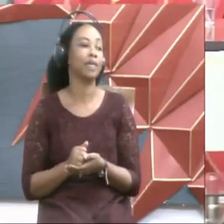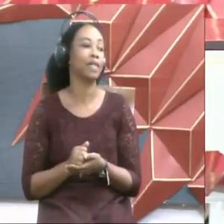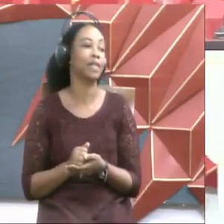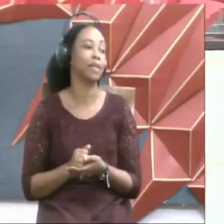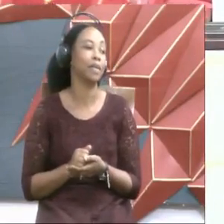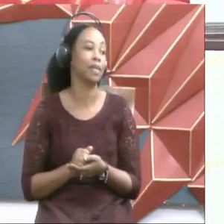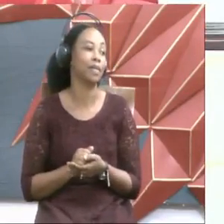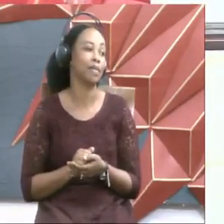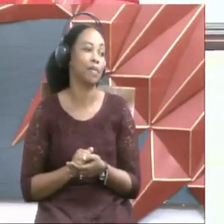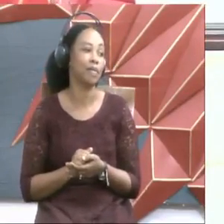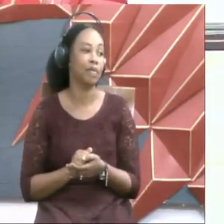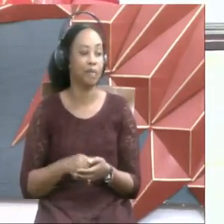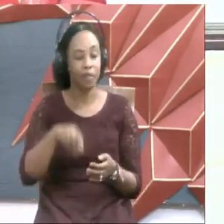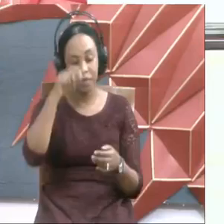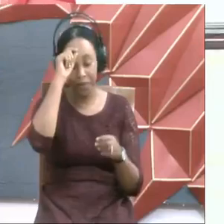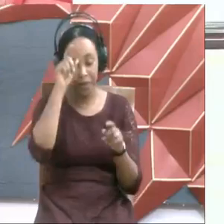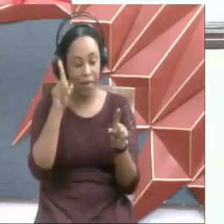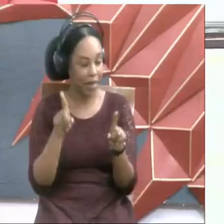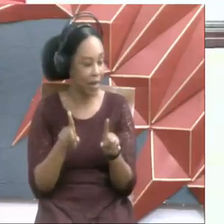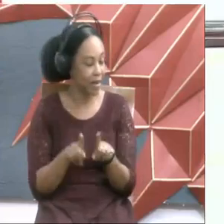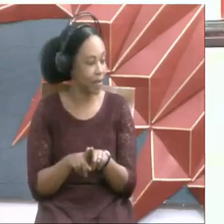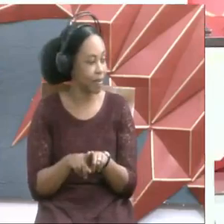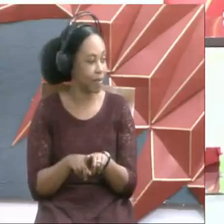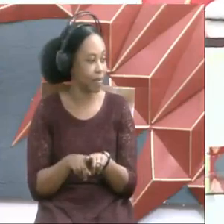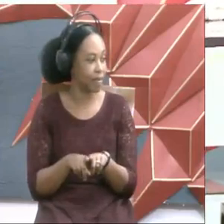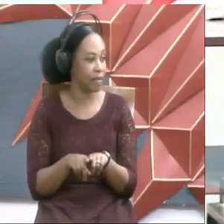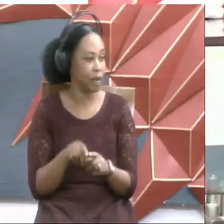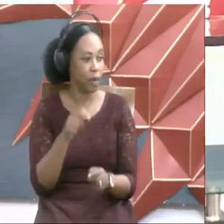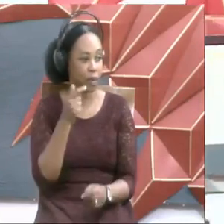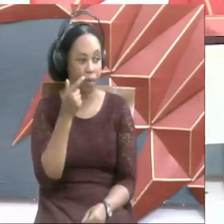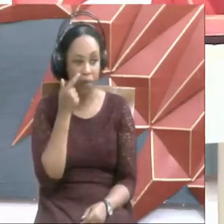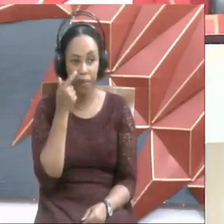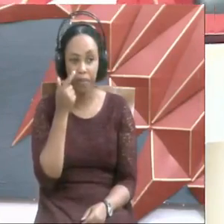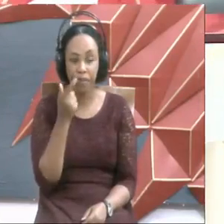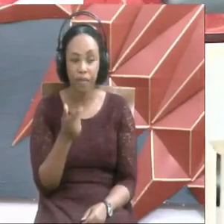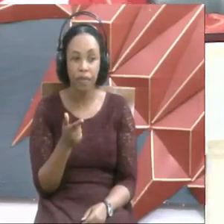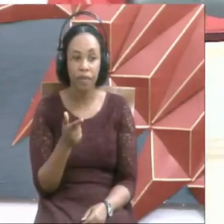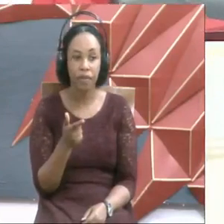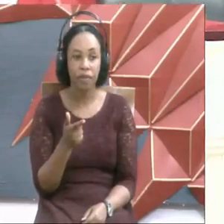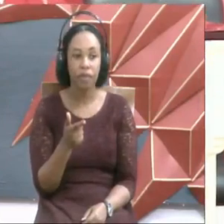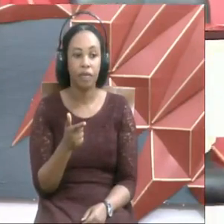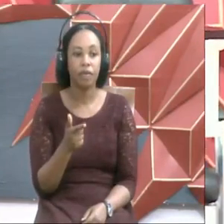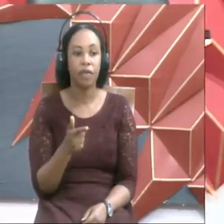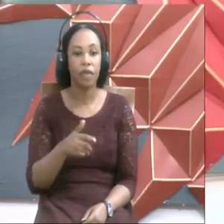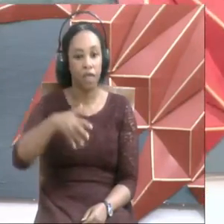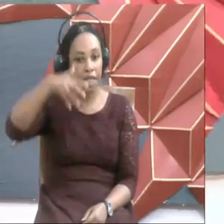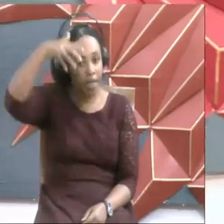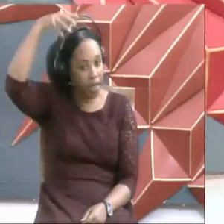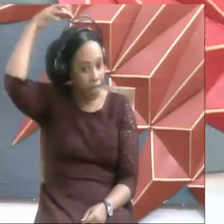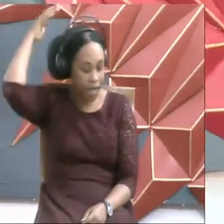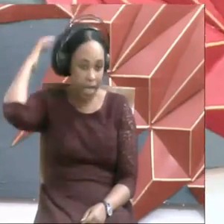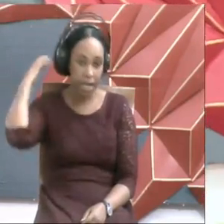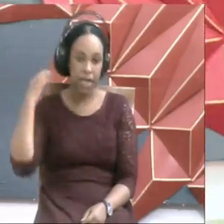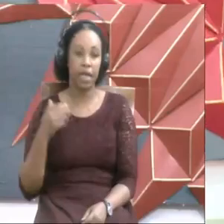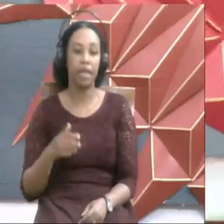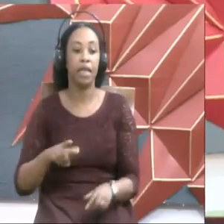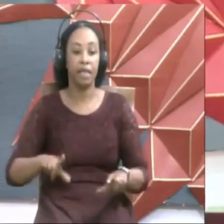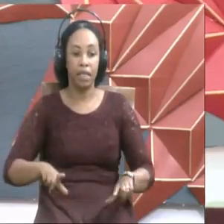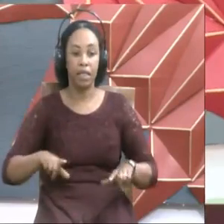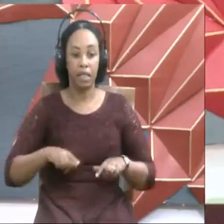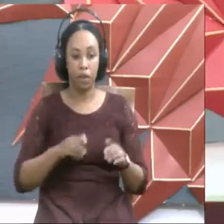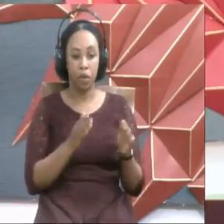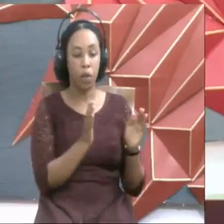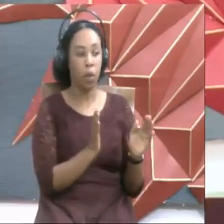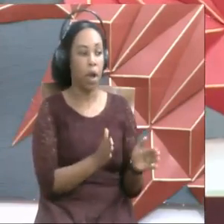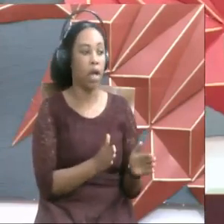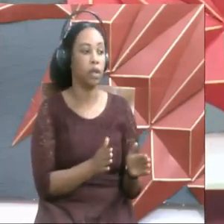aide. C'est-à-dire, mon frère, regardez, les lions sont ensemble. Les